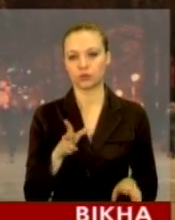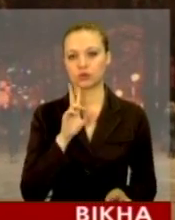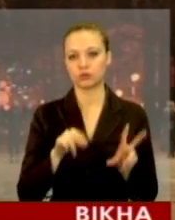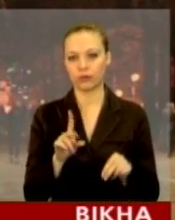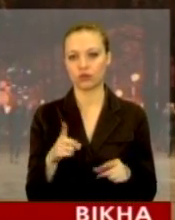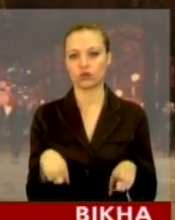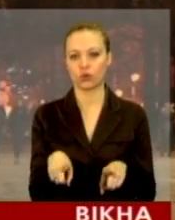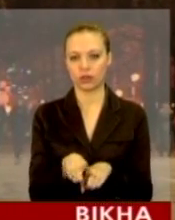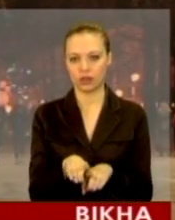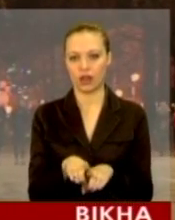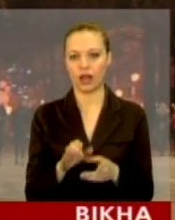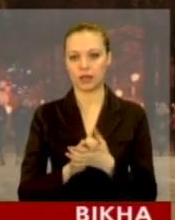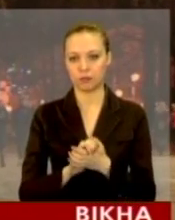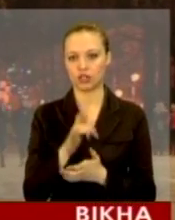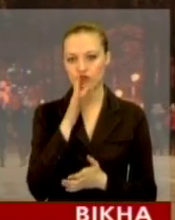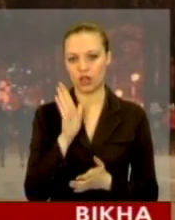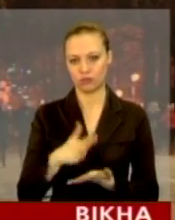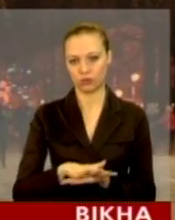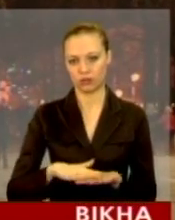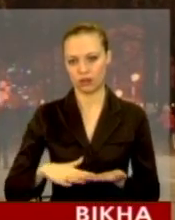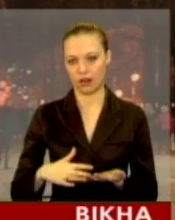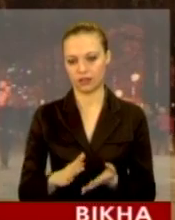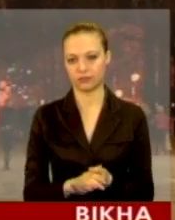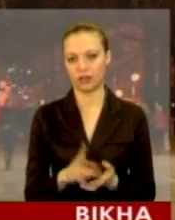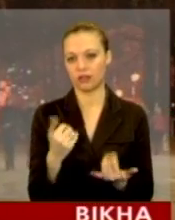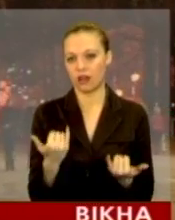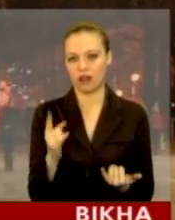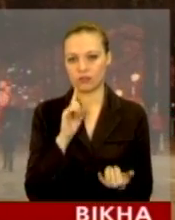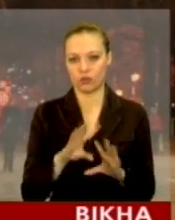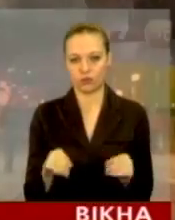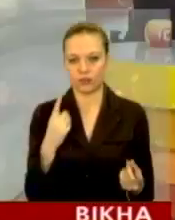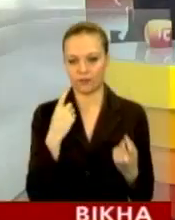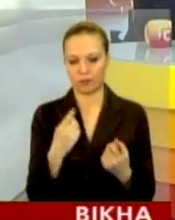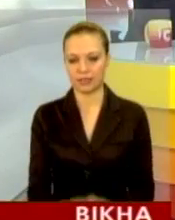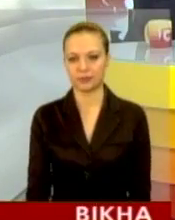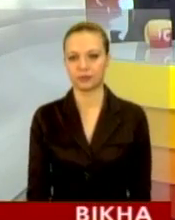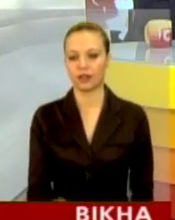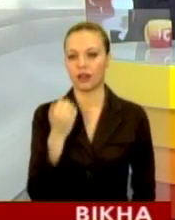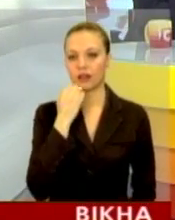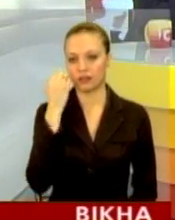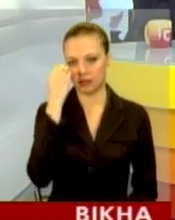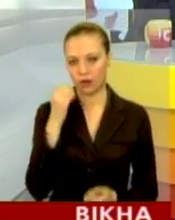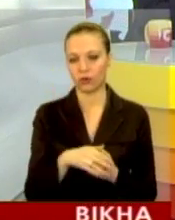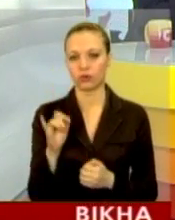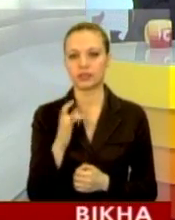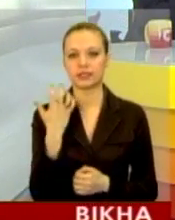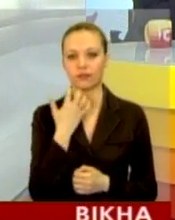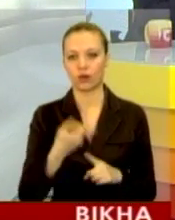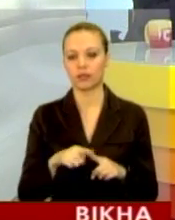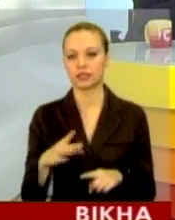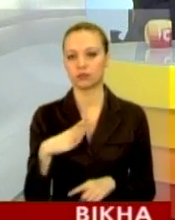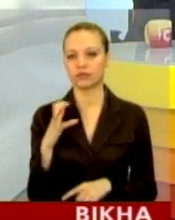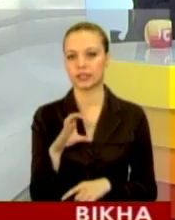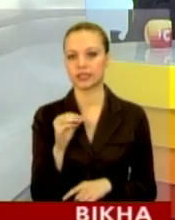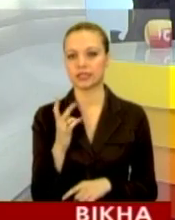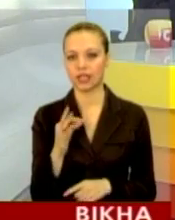що такий мирний час і буде далі. Віто, наразі це вся інформація. Так, Сергію, дякую. З Сімферополя це був